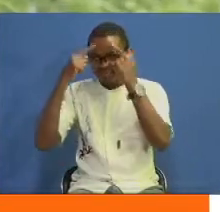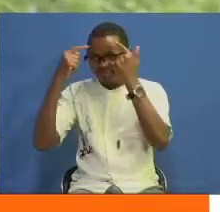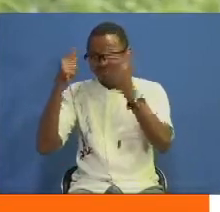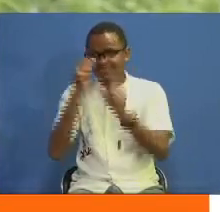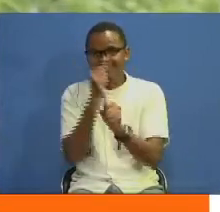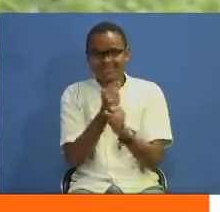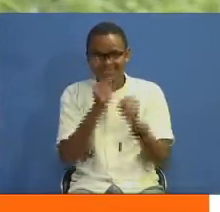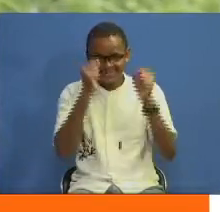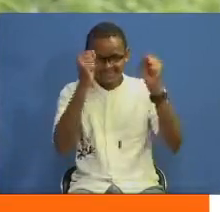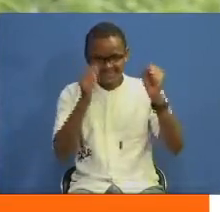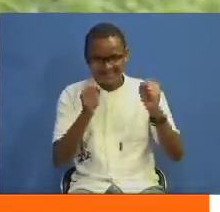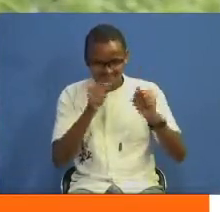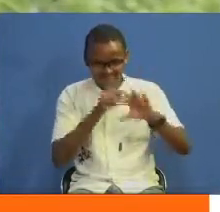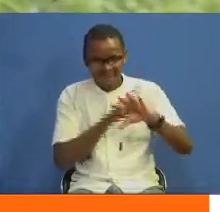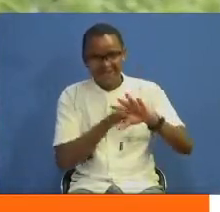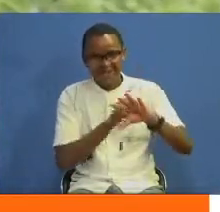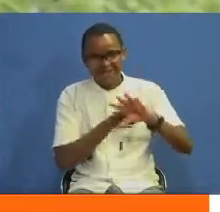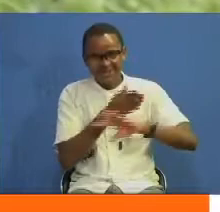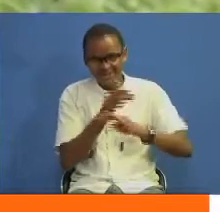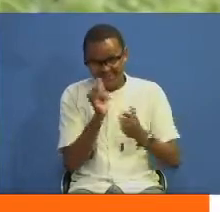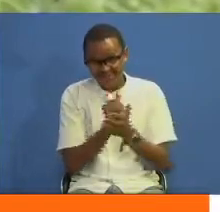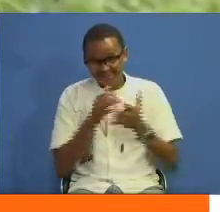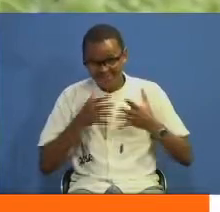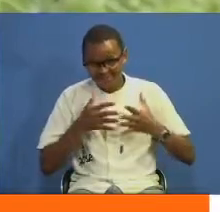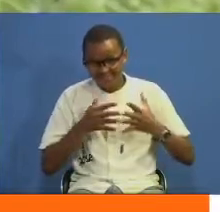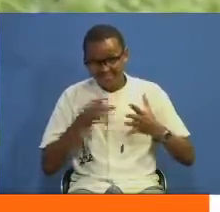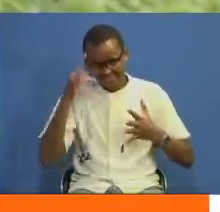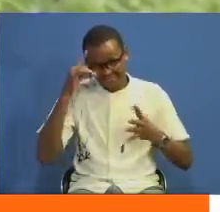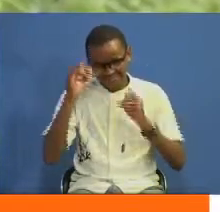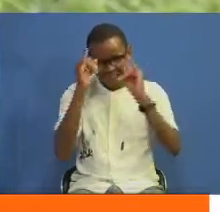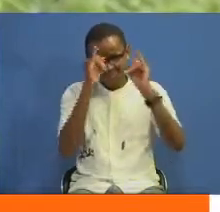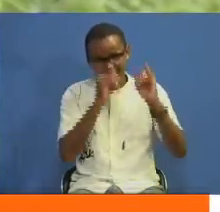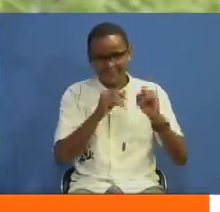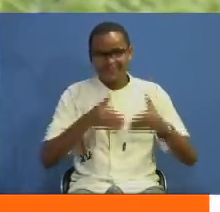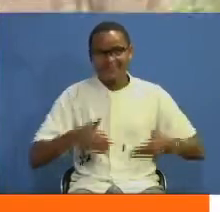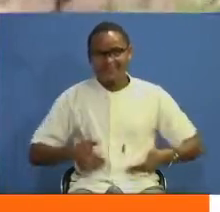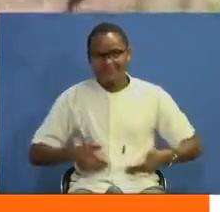hardworking groups and boost them as individual youths.